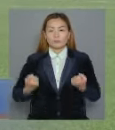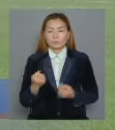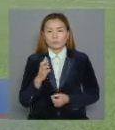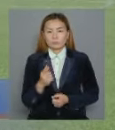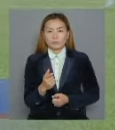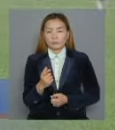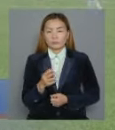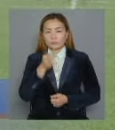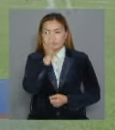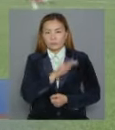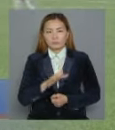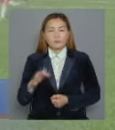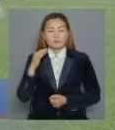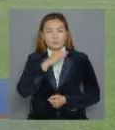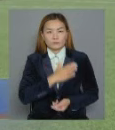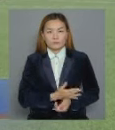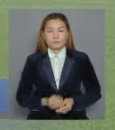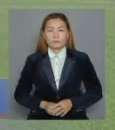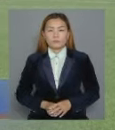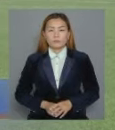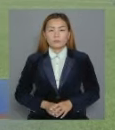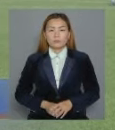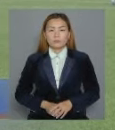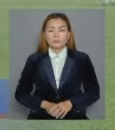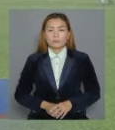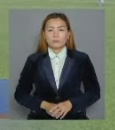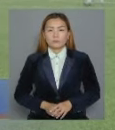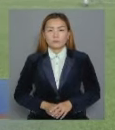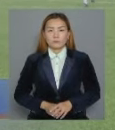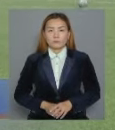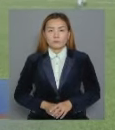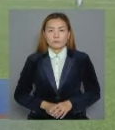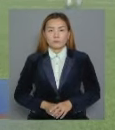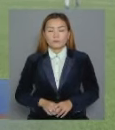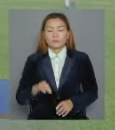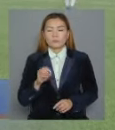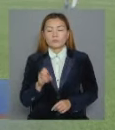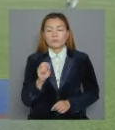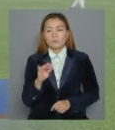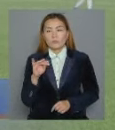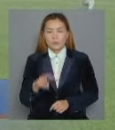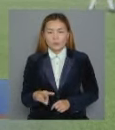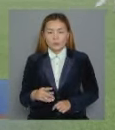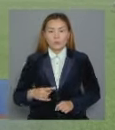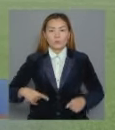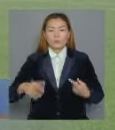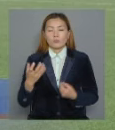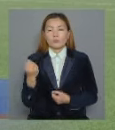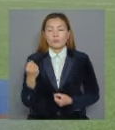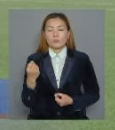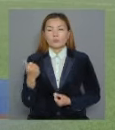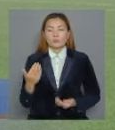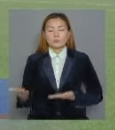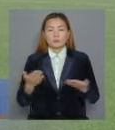себебі дарынды балалар өте көп, командалар өте көп футболдан. Осы тарапынан әкімшіліктен де біздің манадай